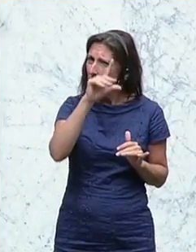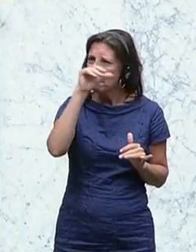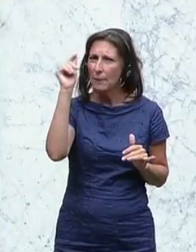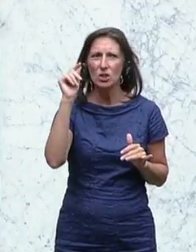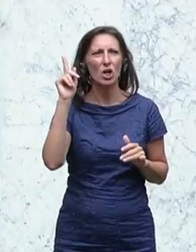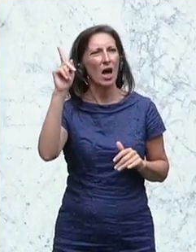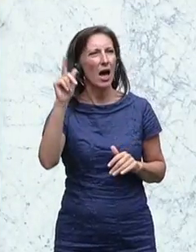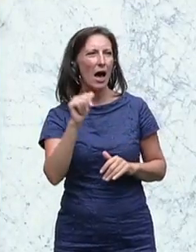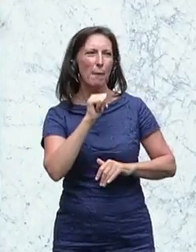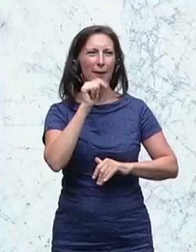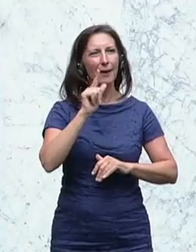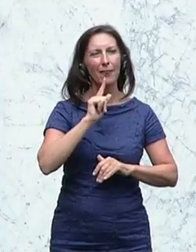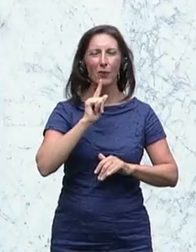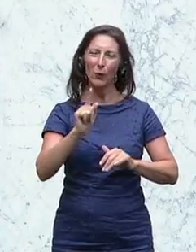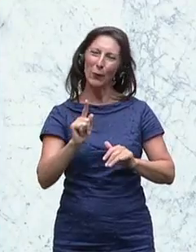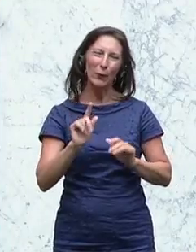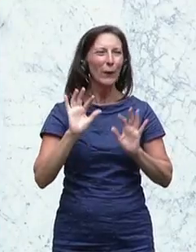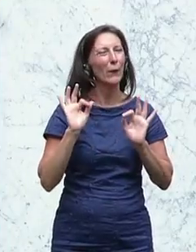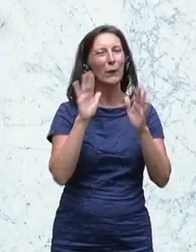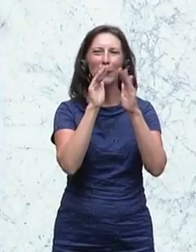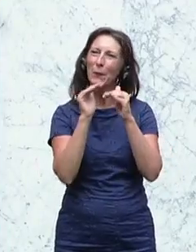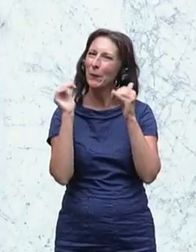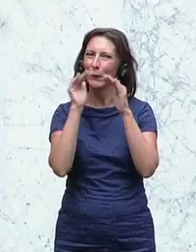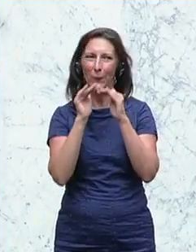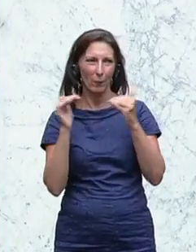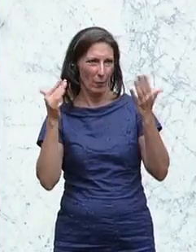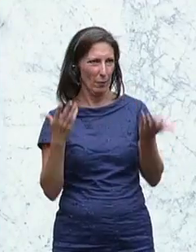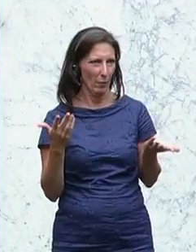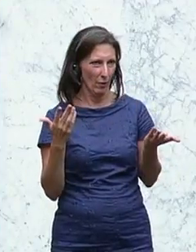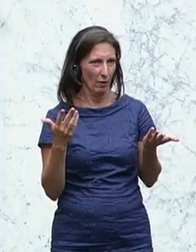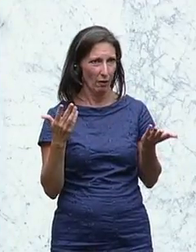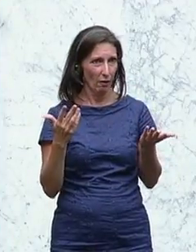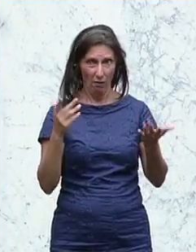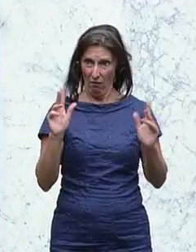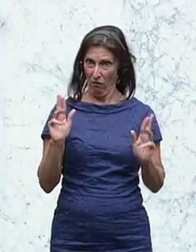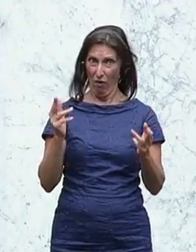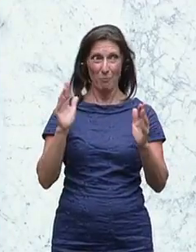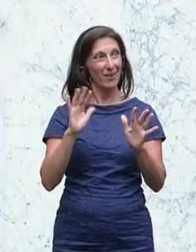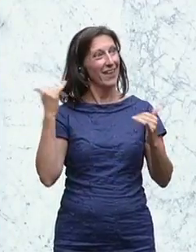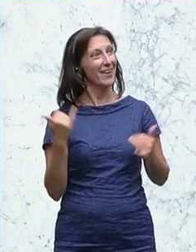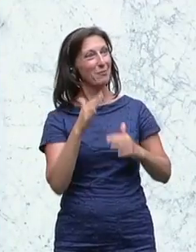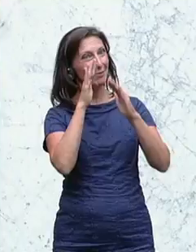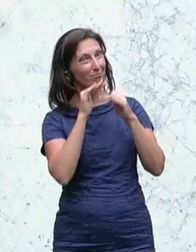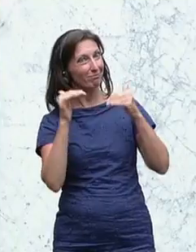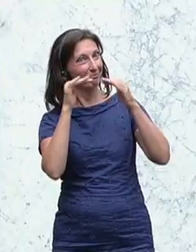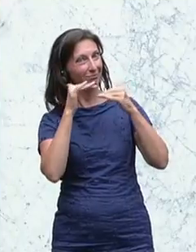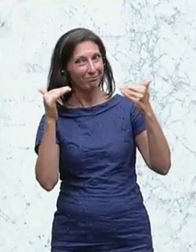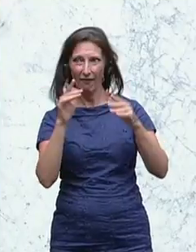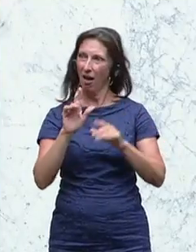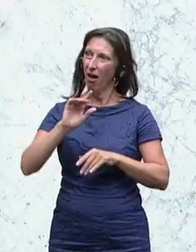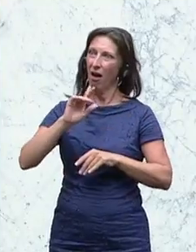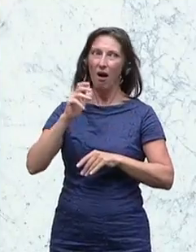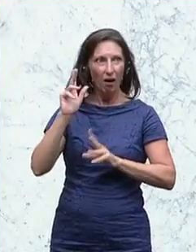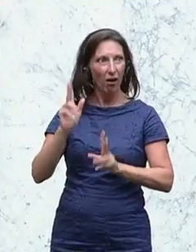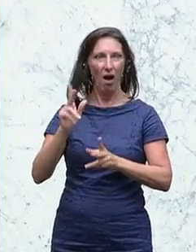gutmenschlichen Sirenenklänge aussenden, die Verzweifelte genauso anlocken wie andere Menschen, die sich wirtschaftlich besser